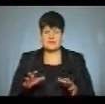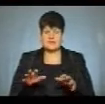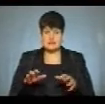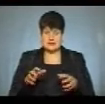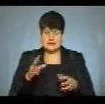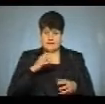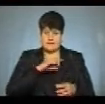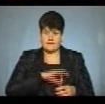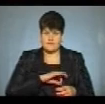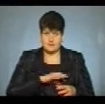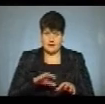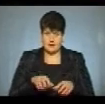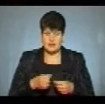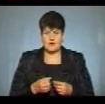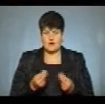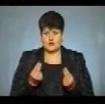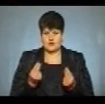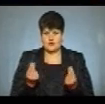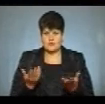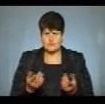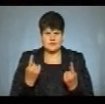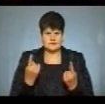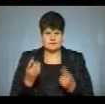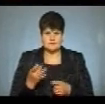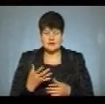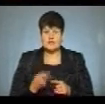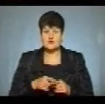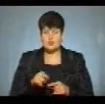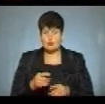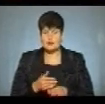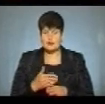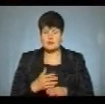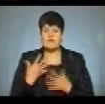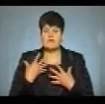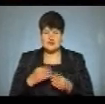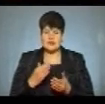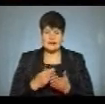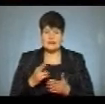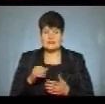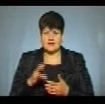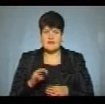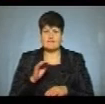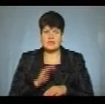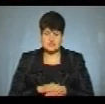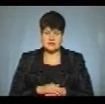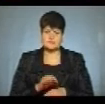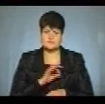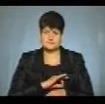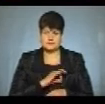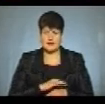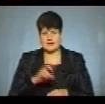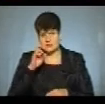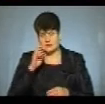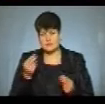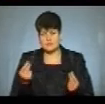грошовими коштами у великих розмірах. Вже на даному етапі слідством здобуті дані про фактичне заволодіння бюджетними